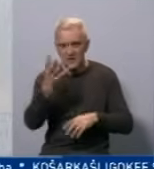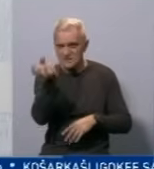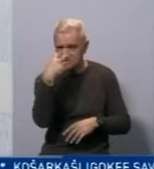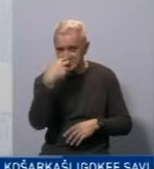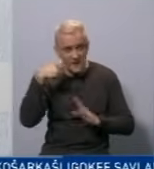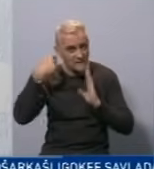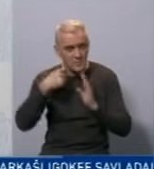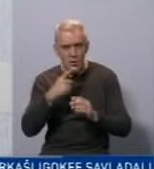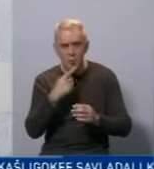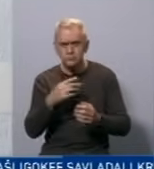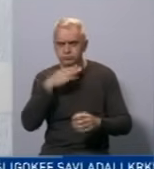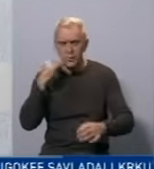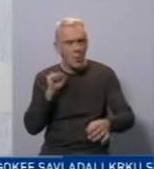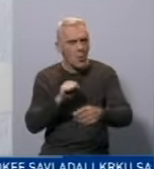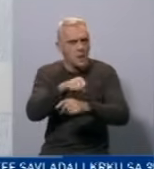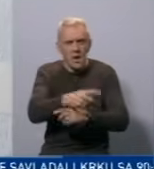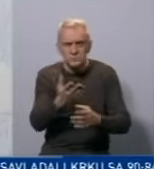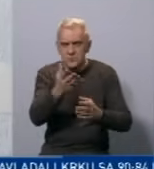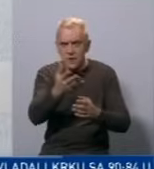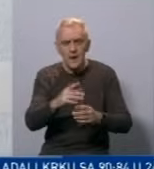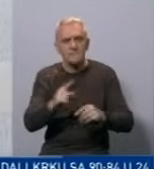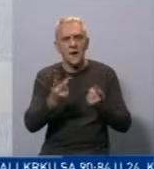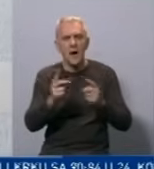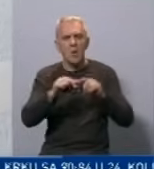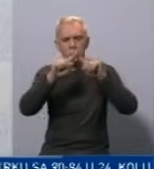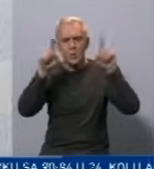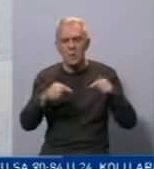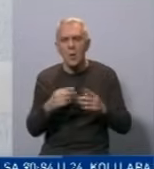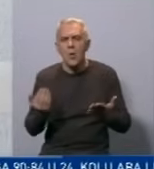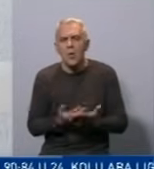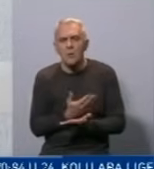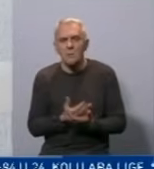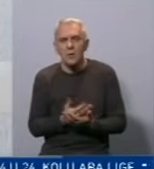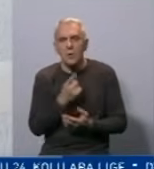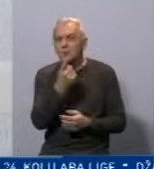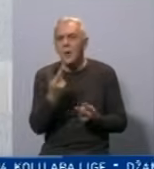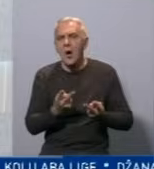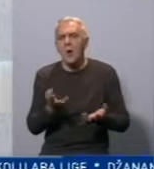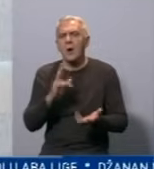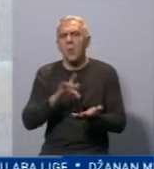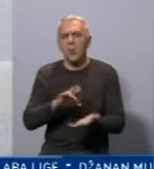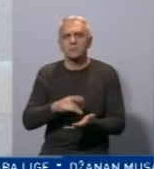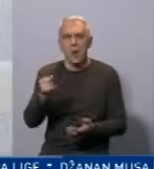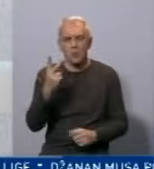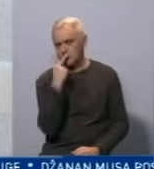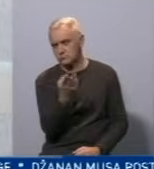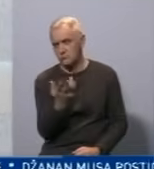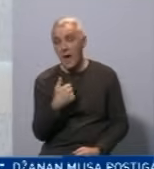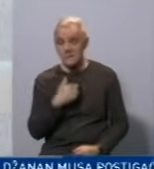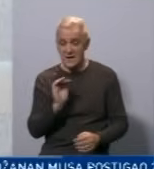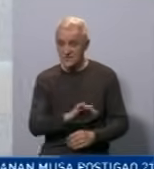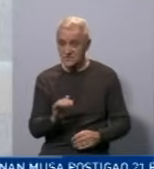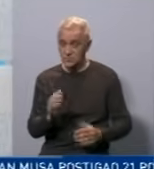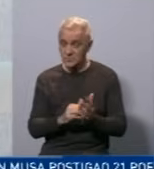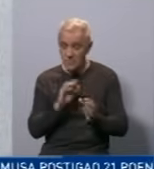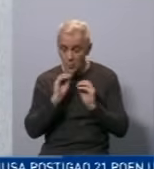filmova koji su dosta nasilni u posljednje vrijeme, njima oblikuje neku novu normalnost, tako da je to njima normalno. I ako djecu naučimo od malena